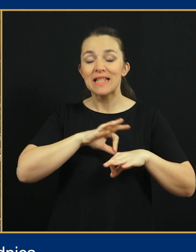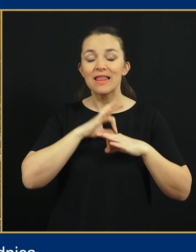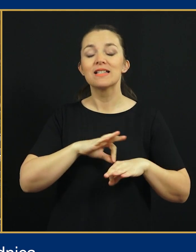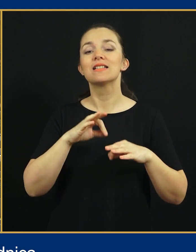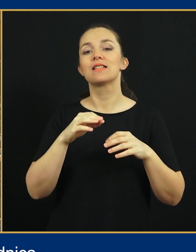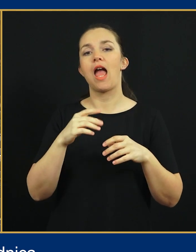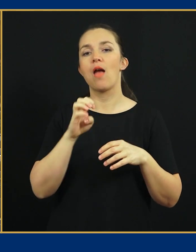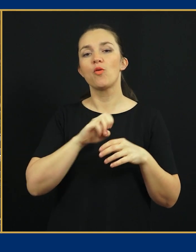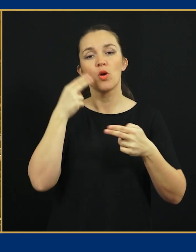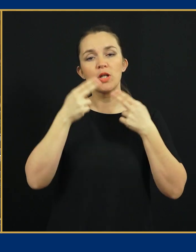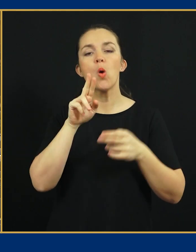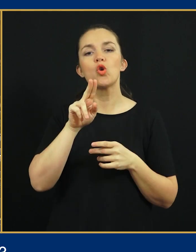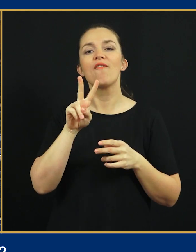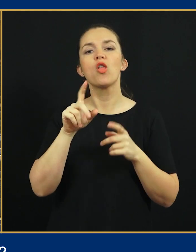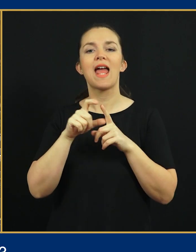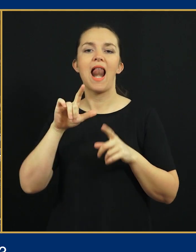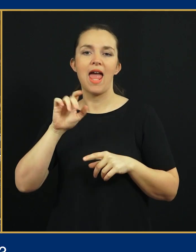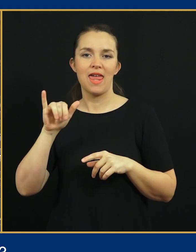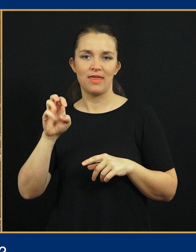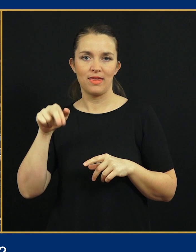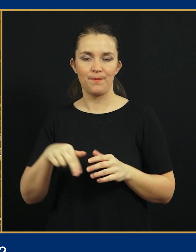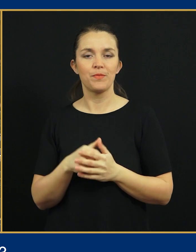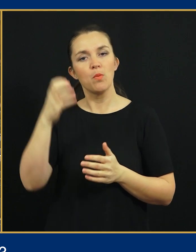der Leyen. München,